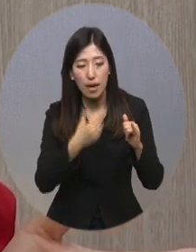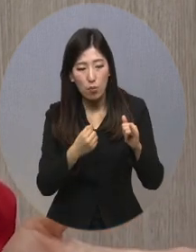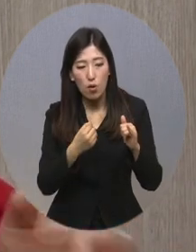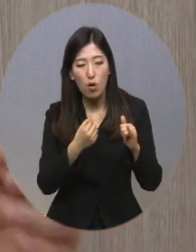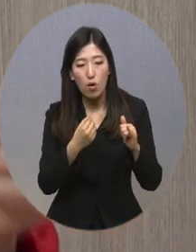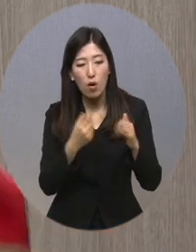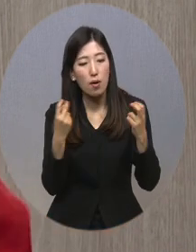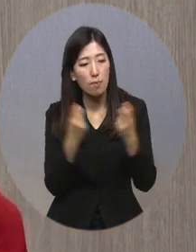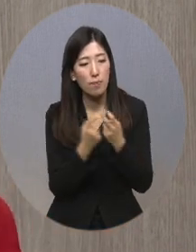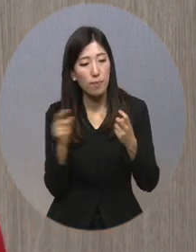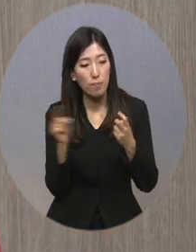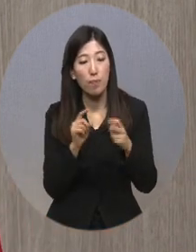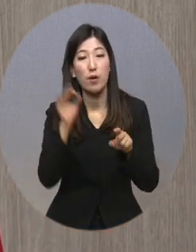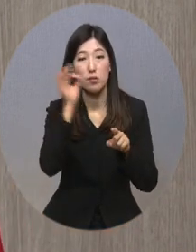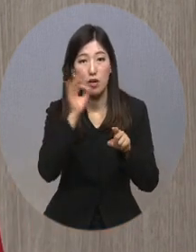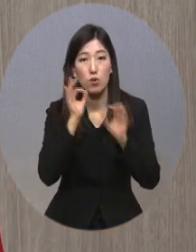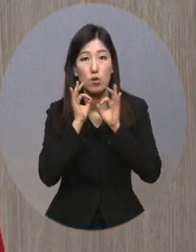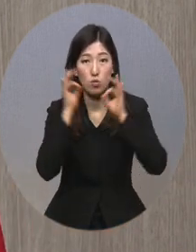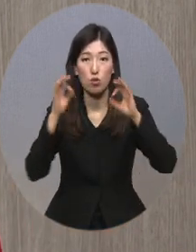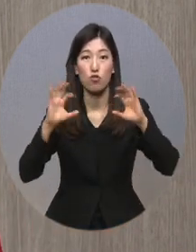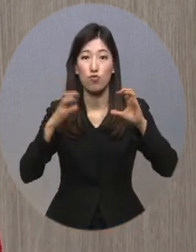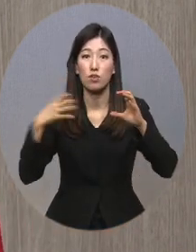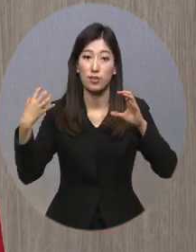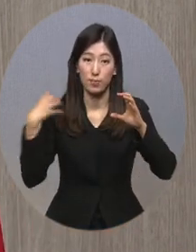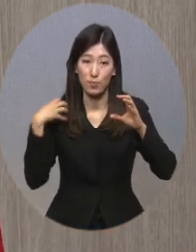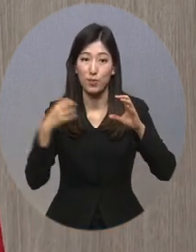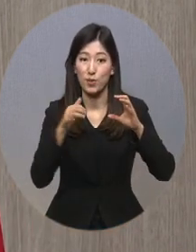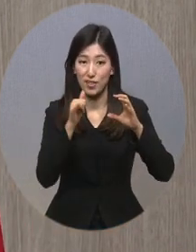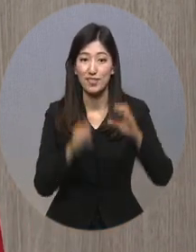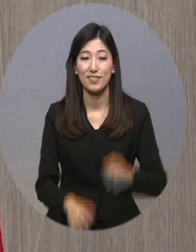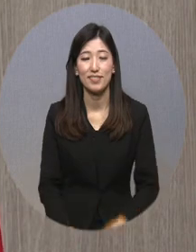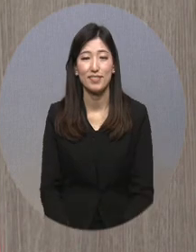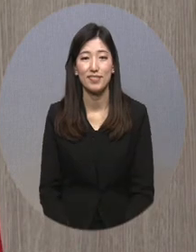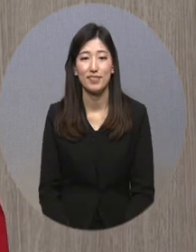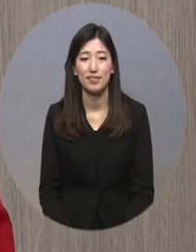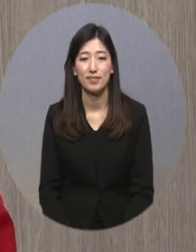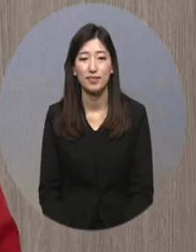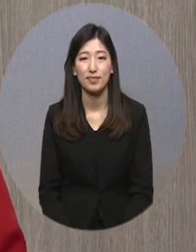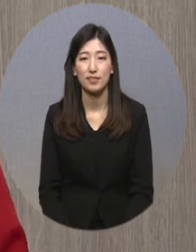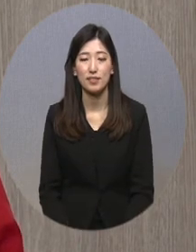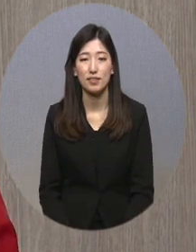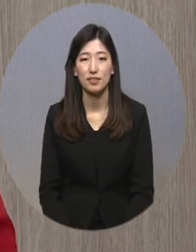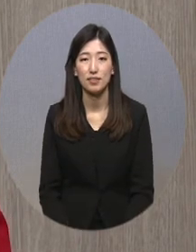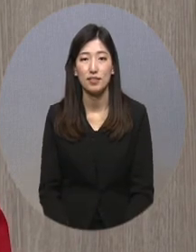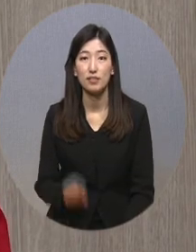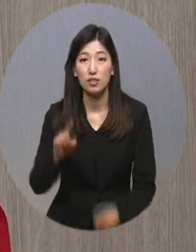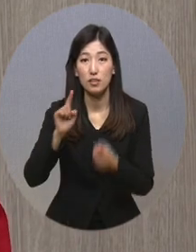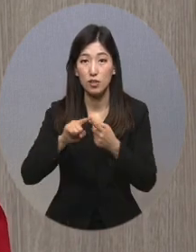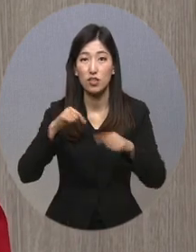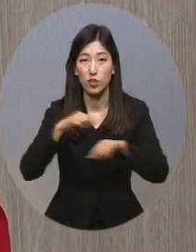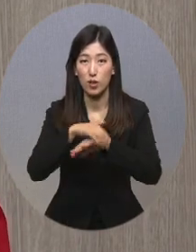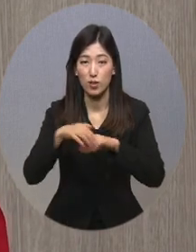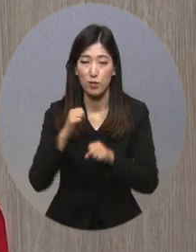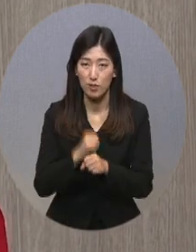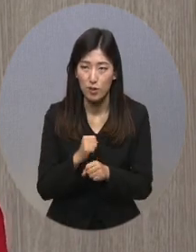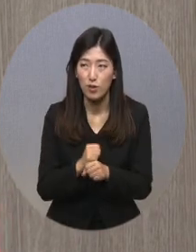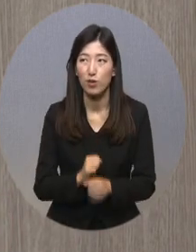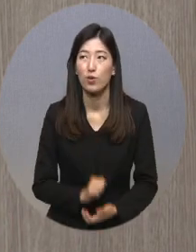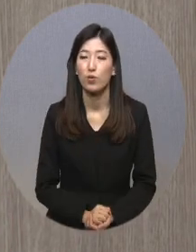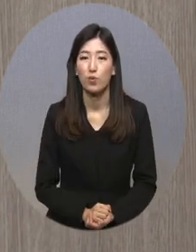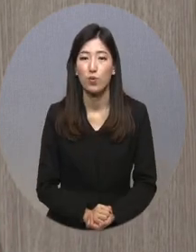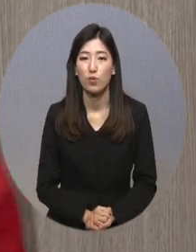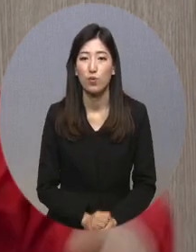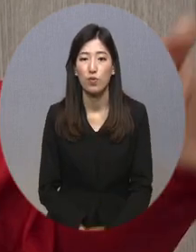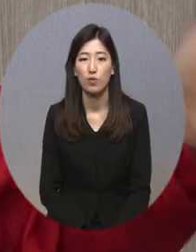찾고 또 이제 이렇게 우리가 뭐 실제 현장에서 그거를 또 사용해야 되고요. 예. 뭐 작은